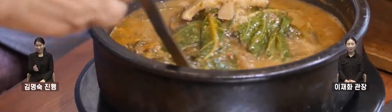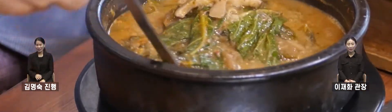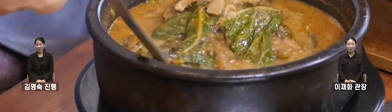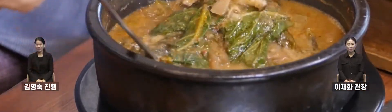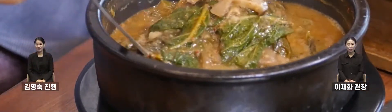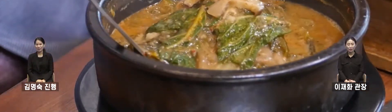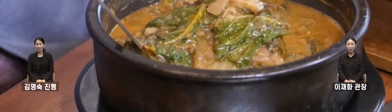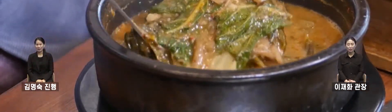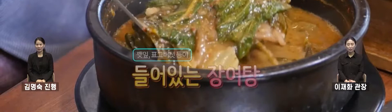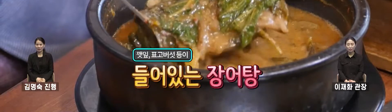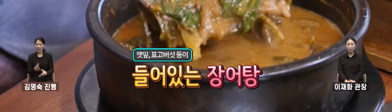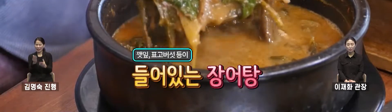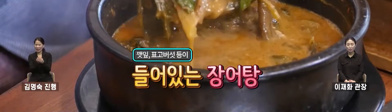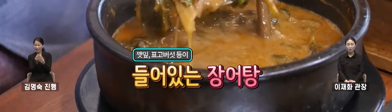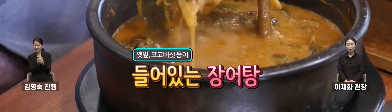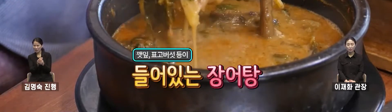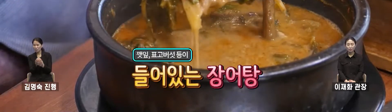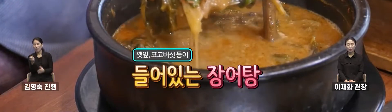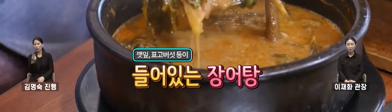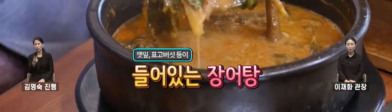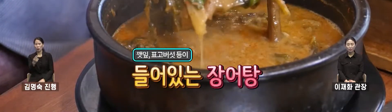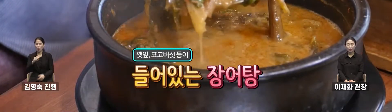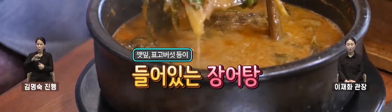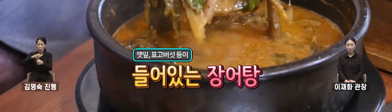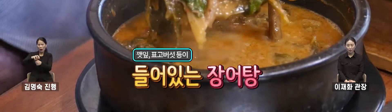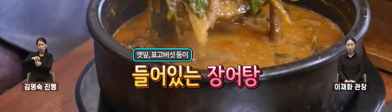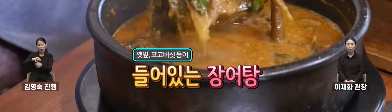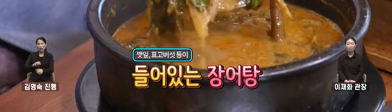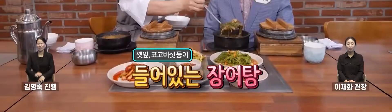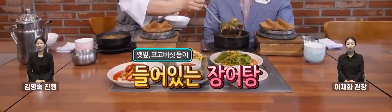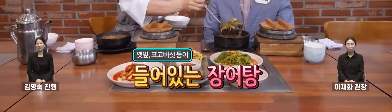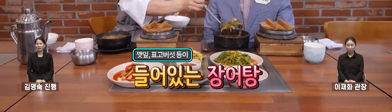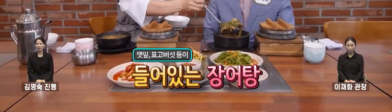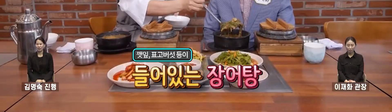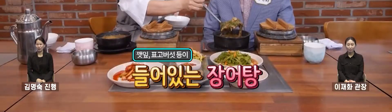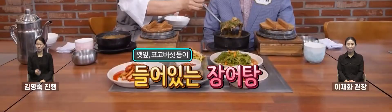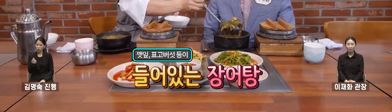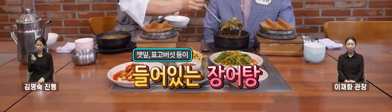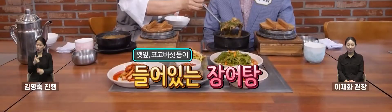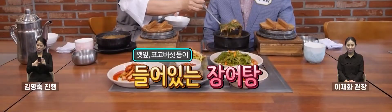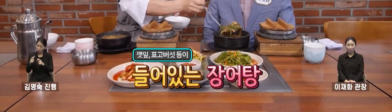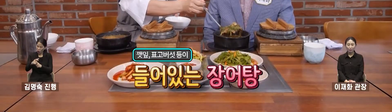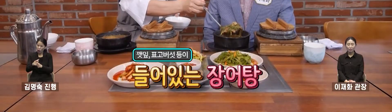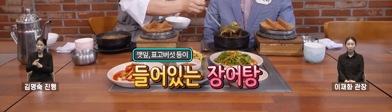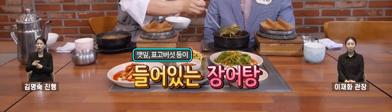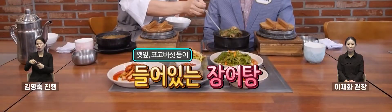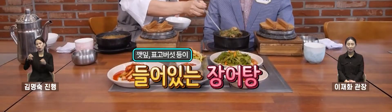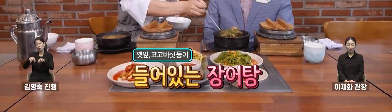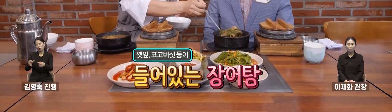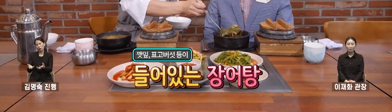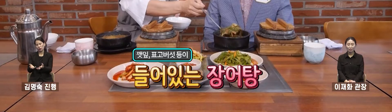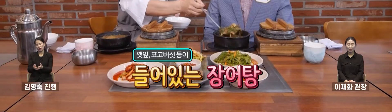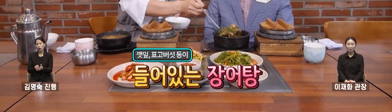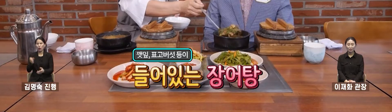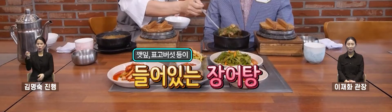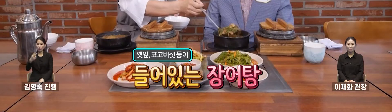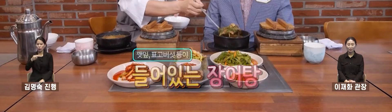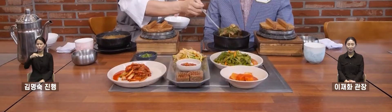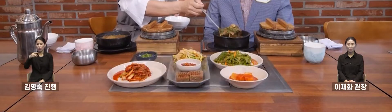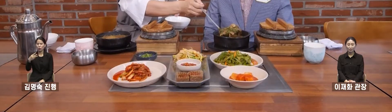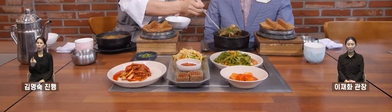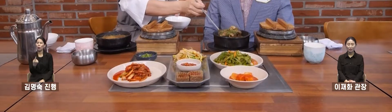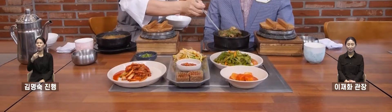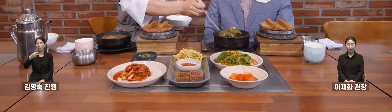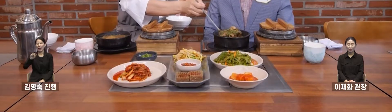장어탕에는요 예. 이렇게 깻잎하고 버섯 이런 것들이 조금 더 추가적으로 그 다음에